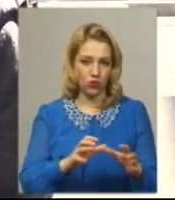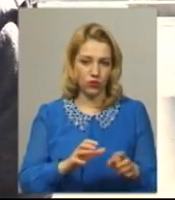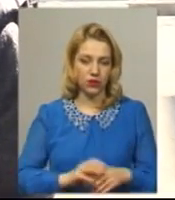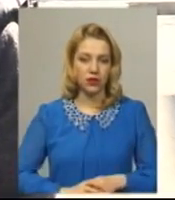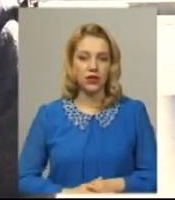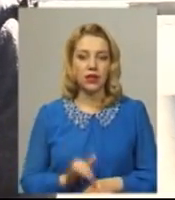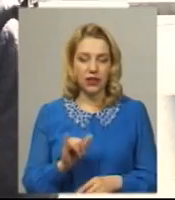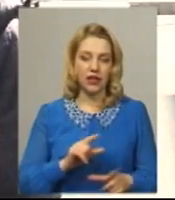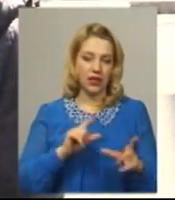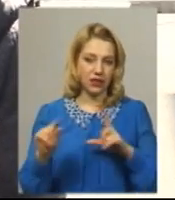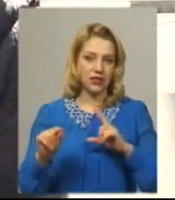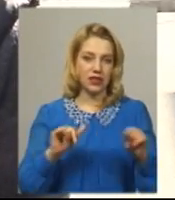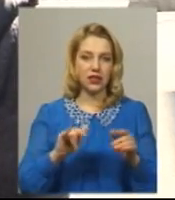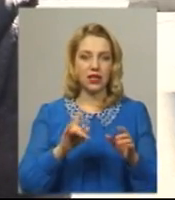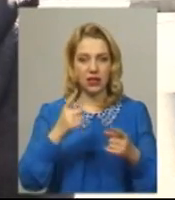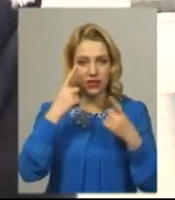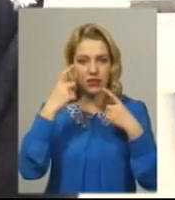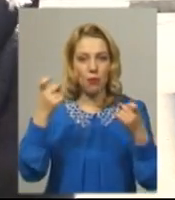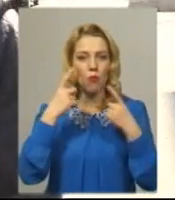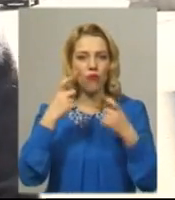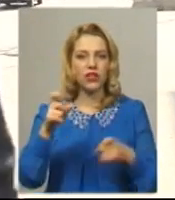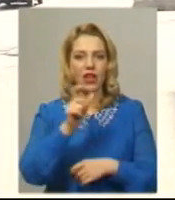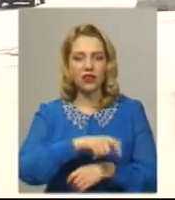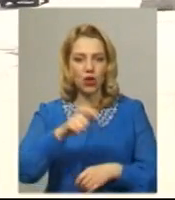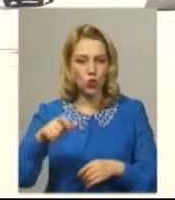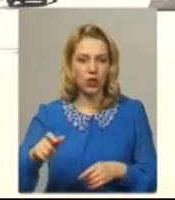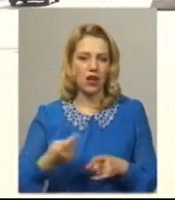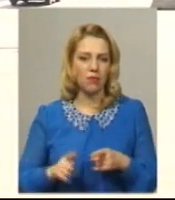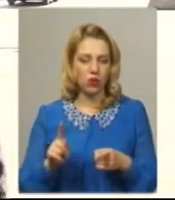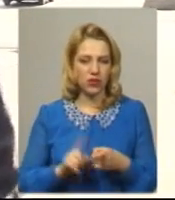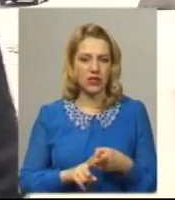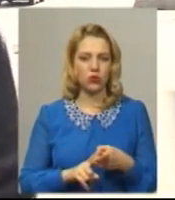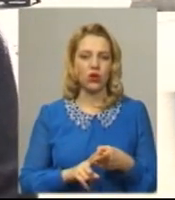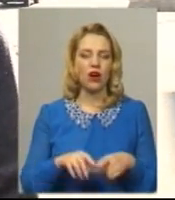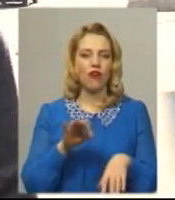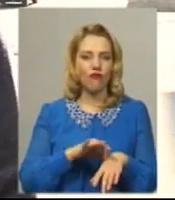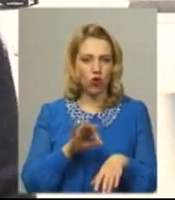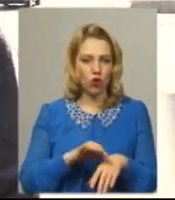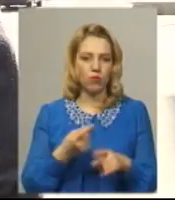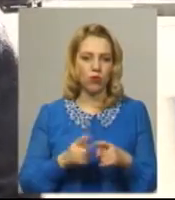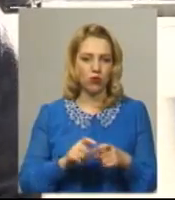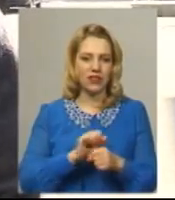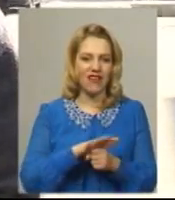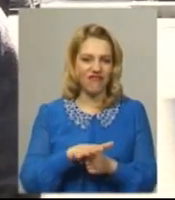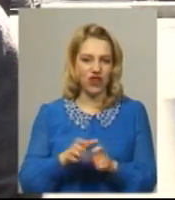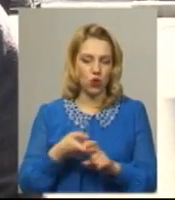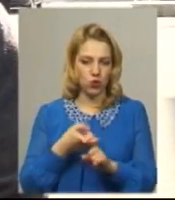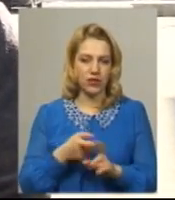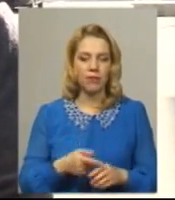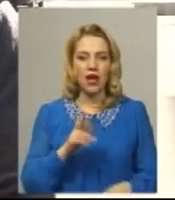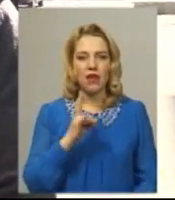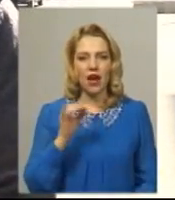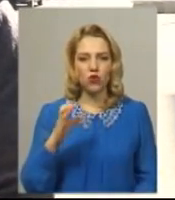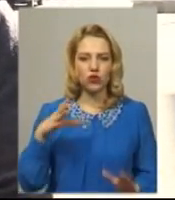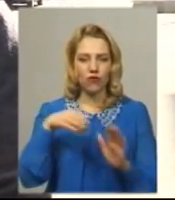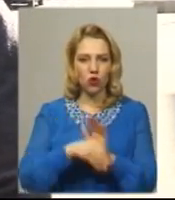їздити, і сповідати людей про цю хворобу, про цей вірус. Януш входить до Всесвітньої